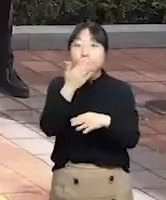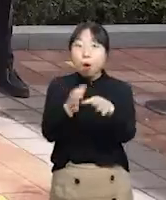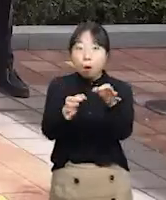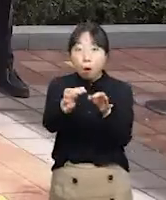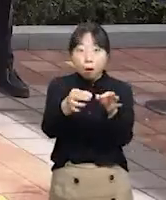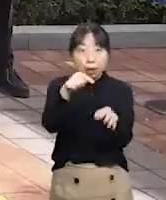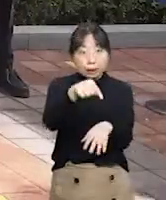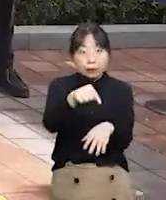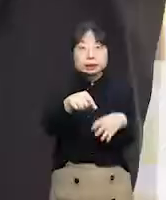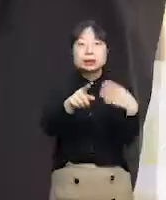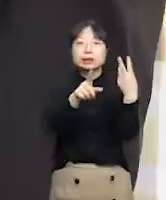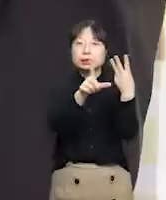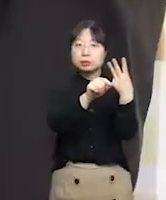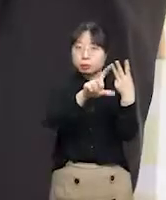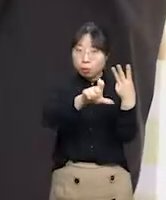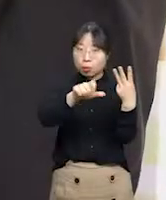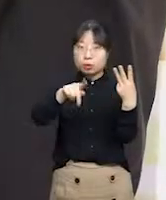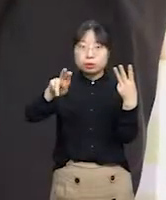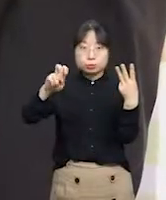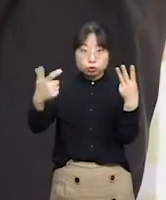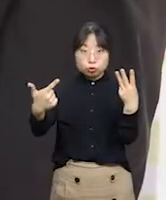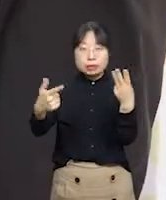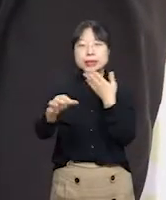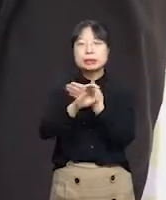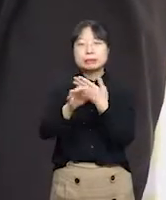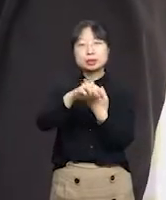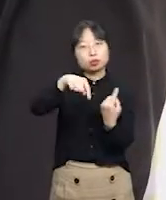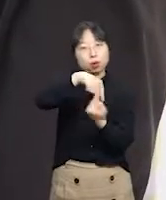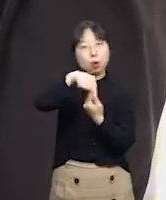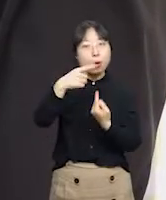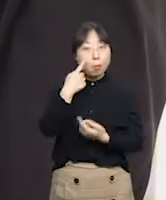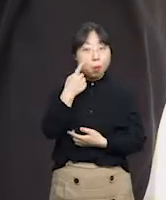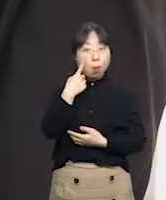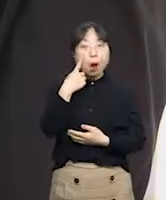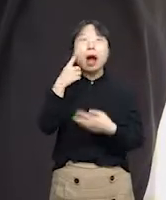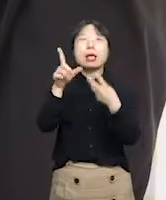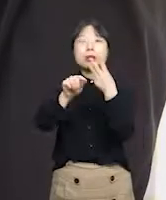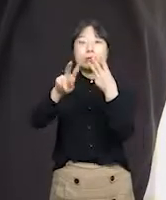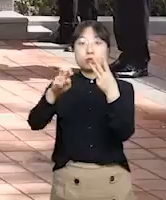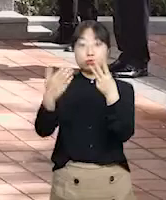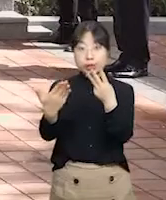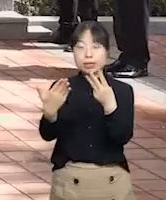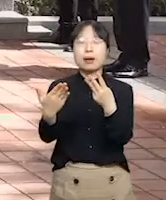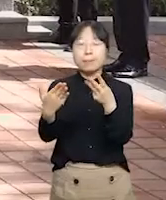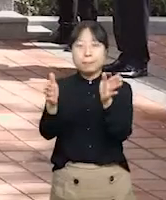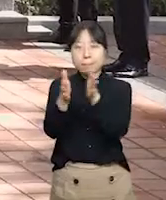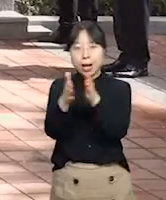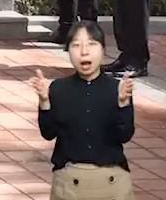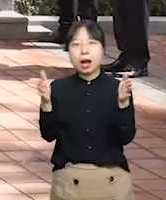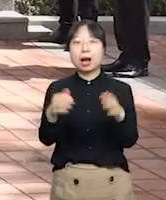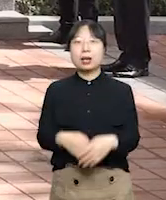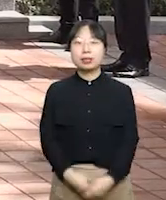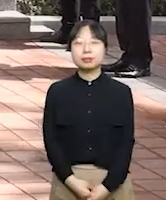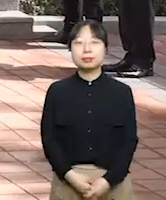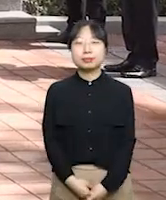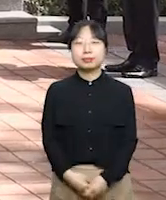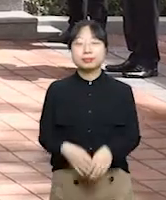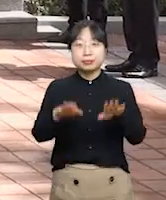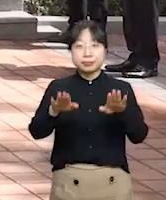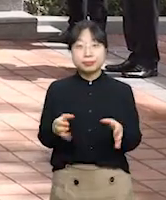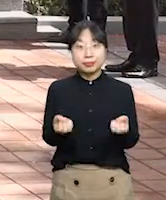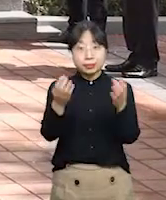3월 15일부터 26일까지 시범 운영 기간을 거쳐 3월 29일 본격적인 운영을 시작하게 됐는데요.